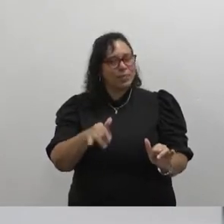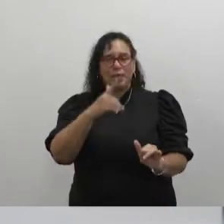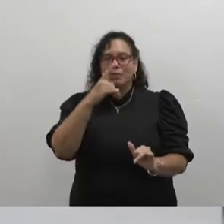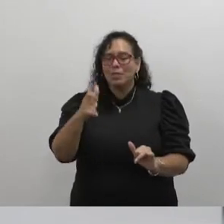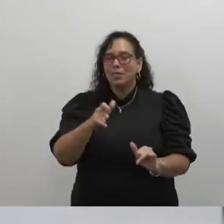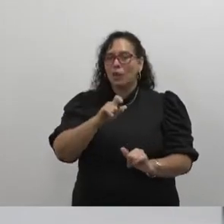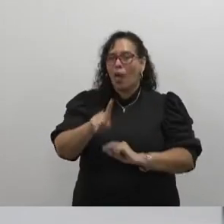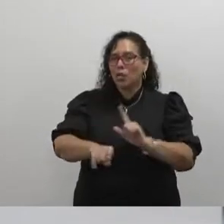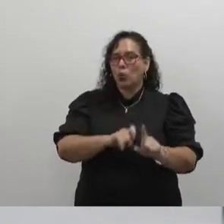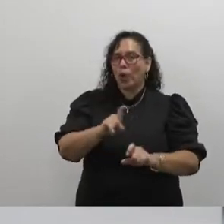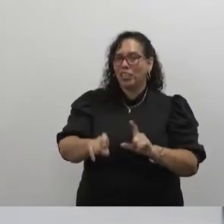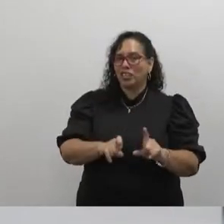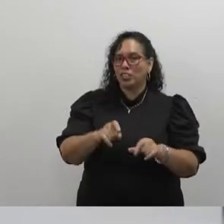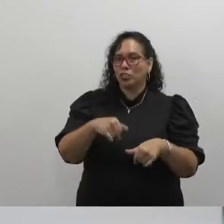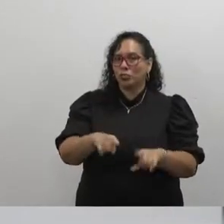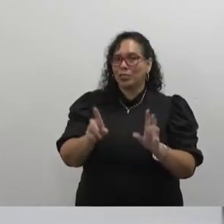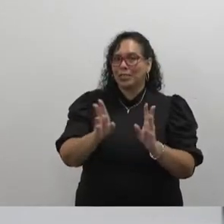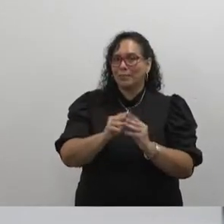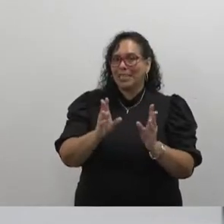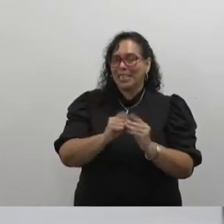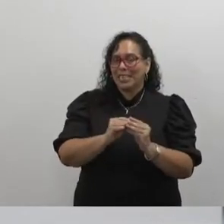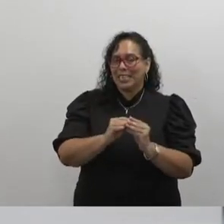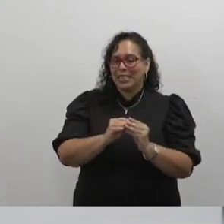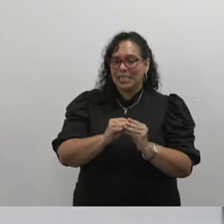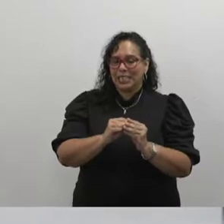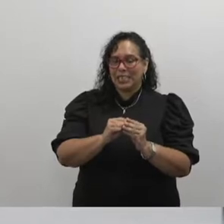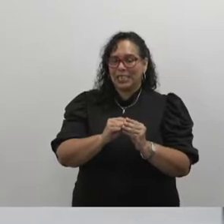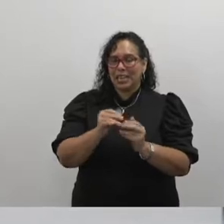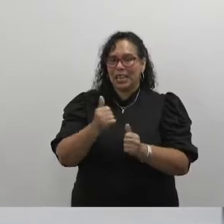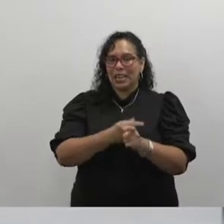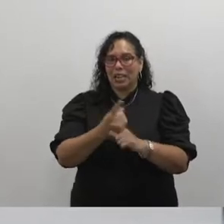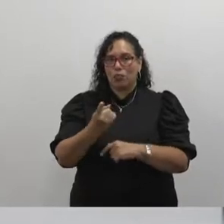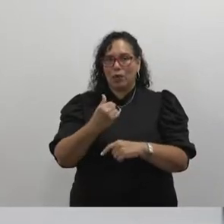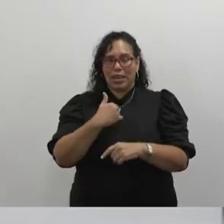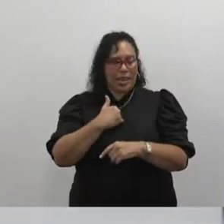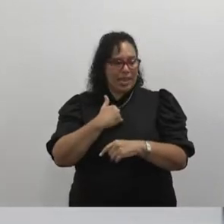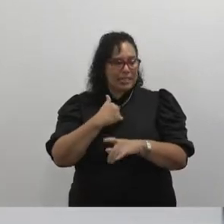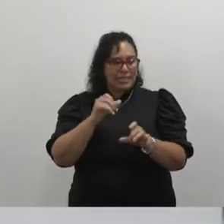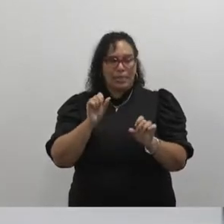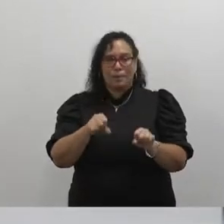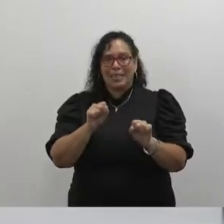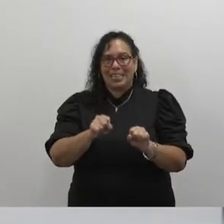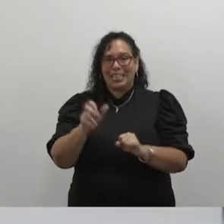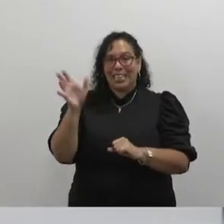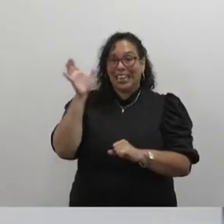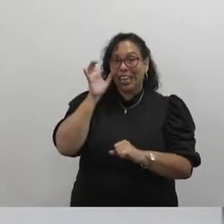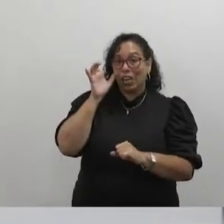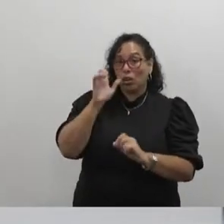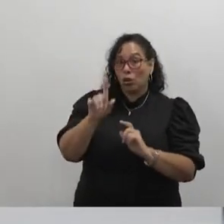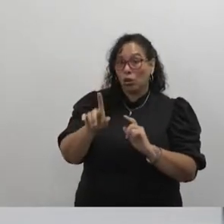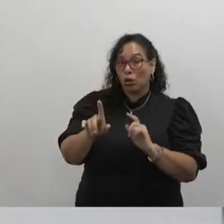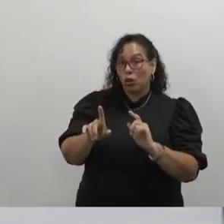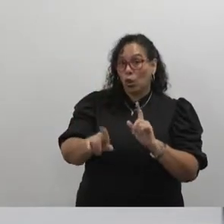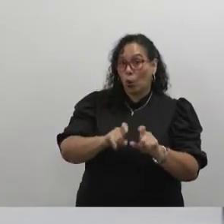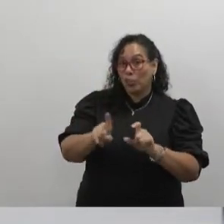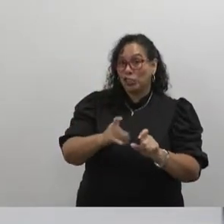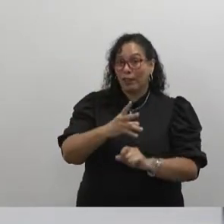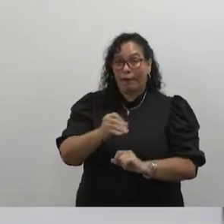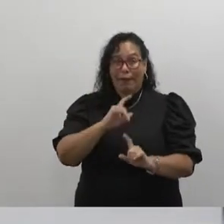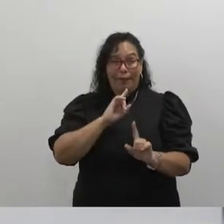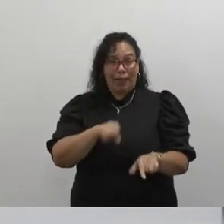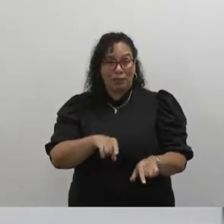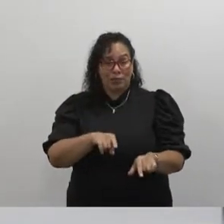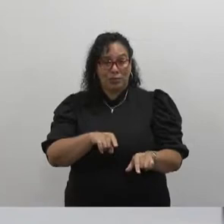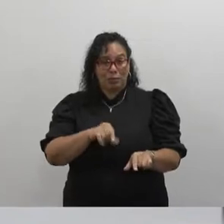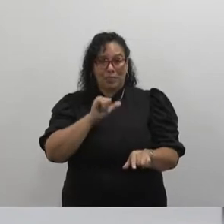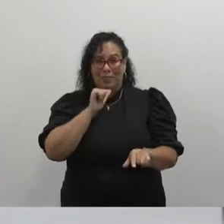pi mà hà chân nó pi đại dương bà chùm chùm mười quán ta dương tự thua dương mạch bố pi dương xu